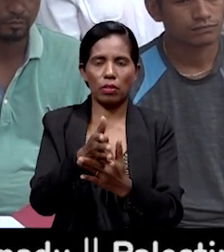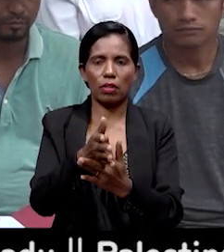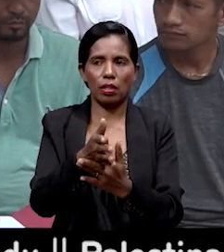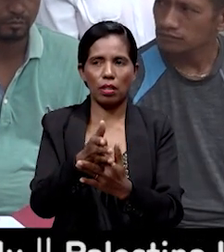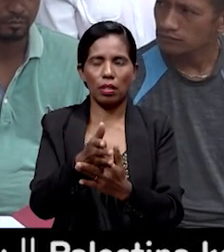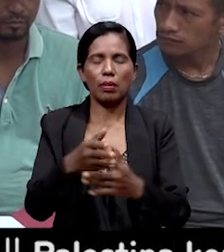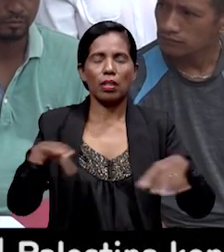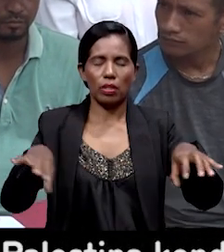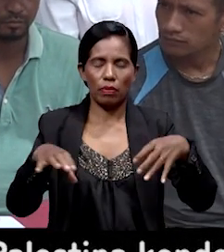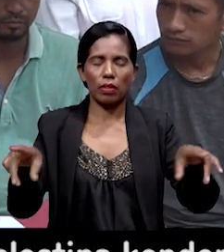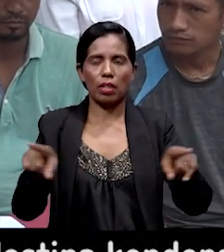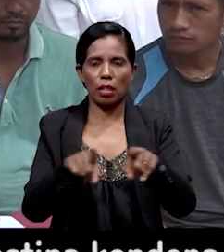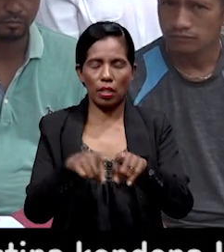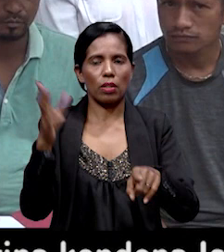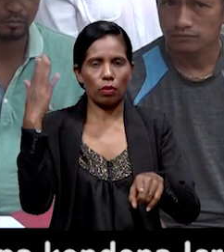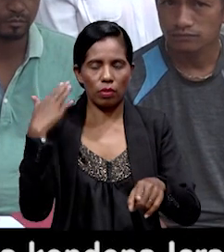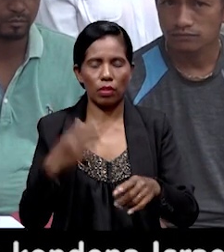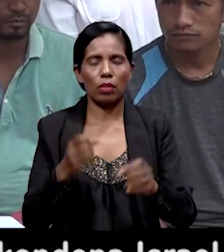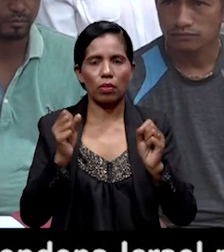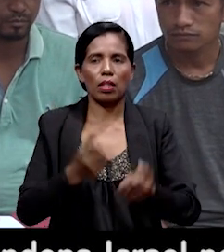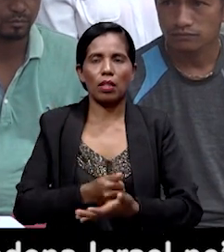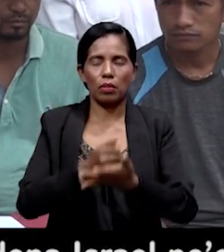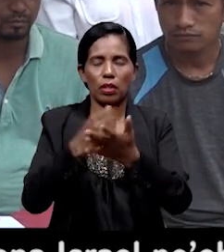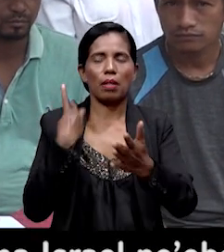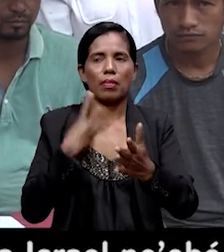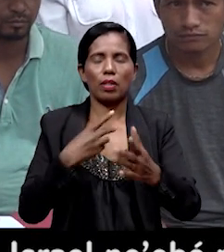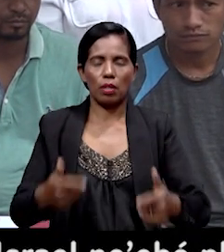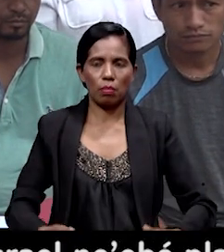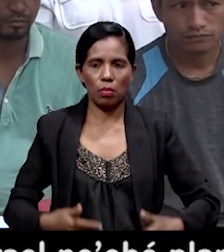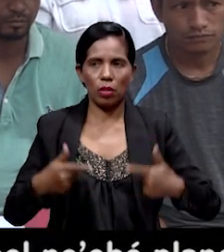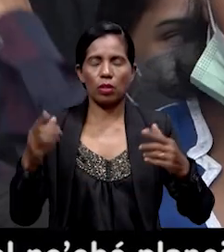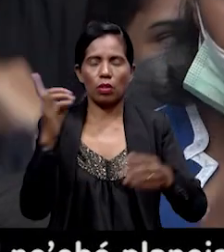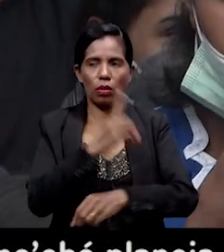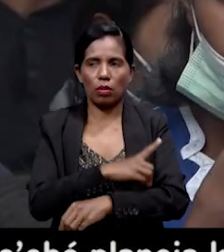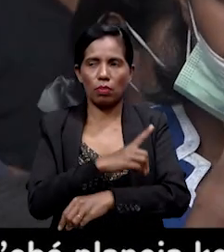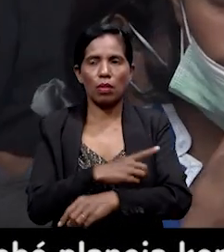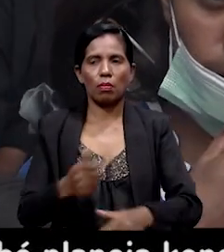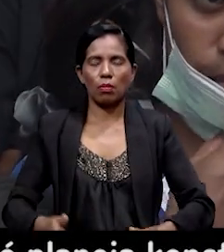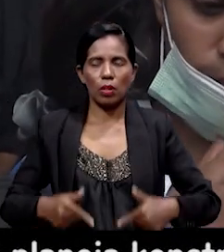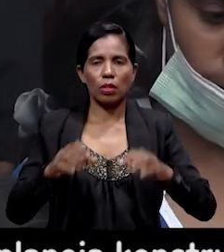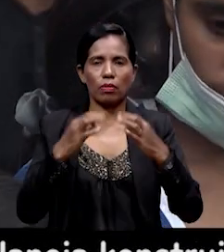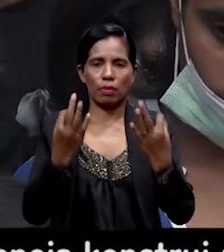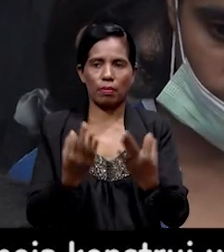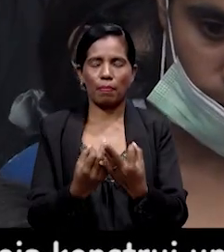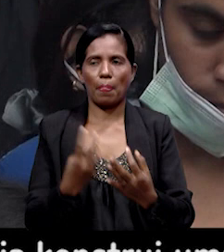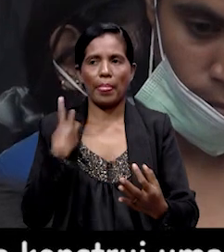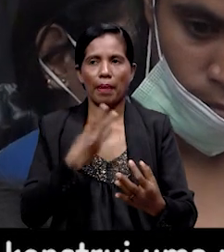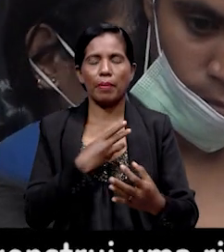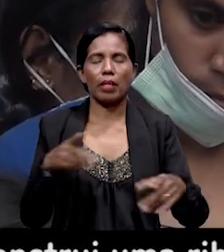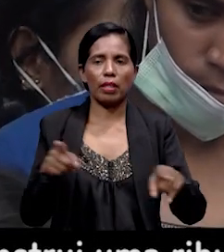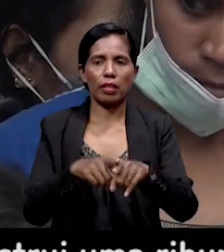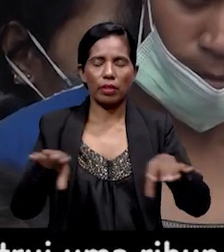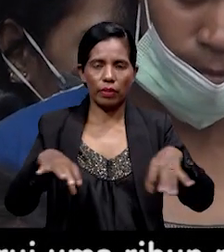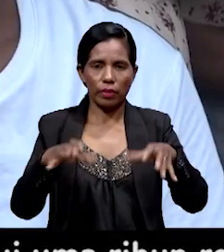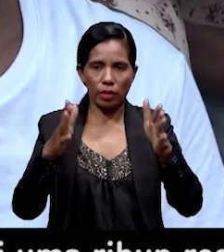aminya servisu hanesan bain-bain hodi sustenta aminya moris lor-lorong no moris familianya. Ami hanesan trabail dores,